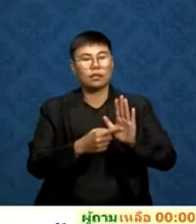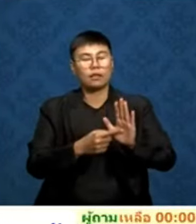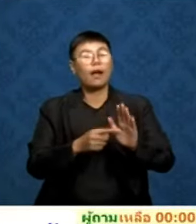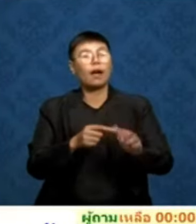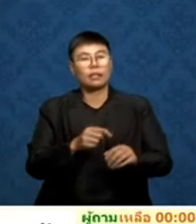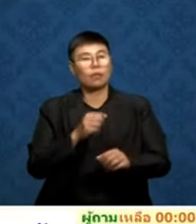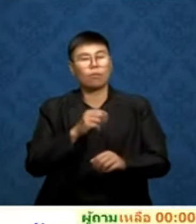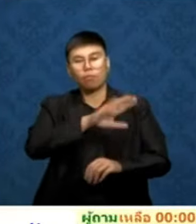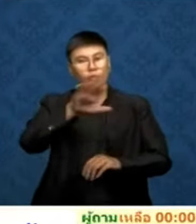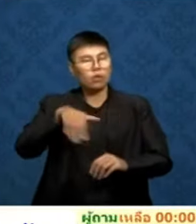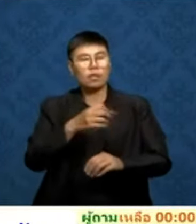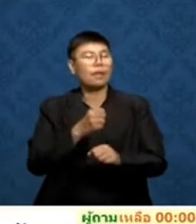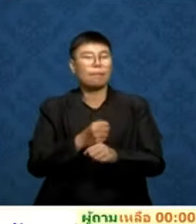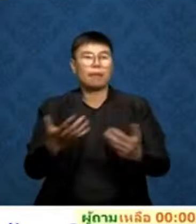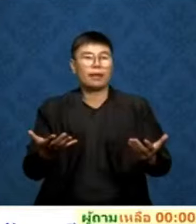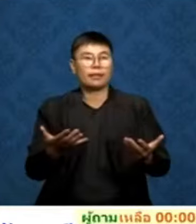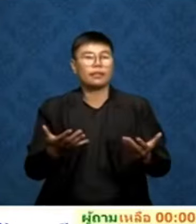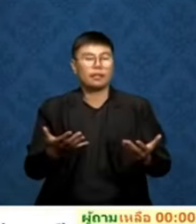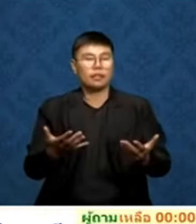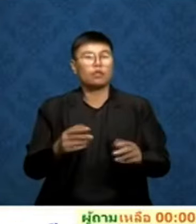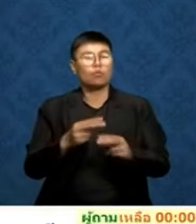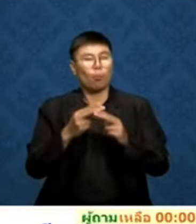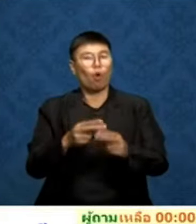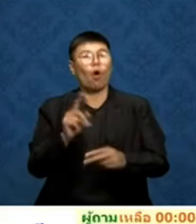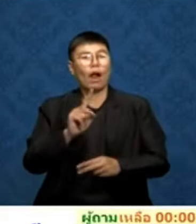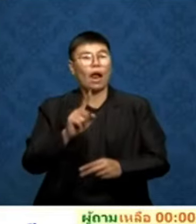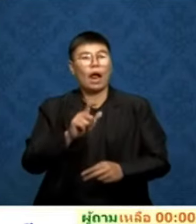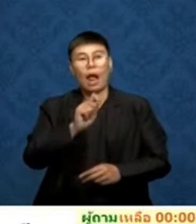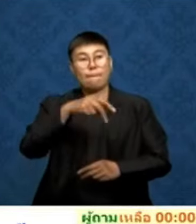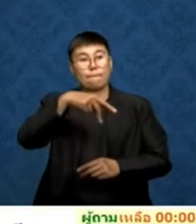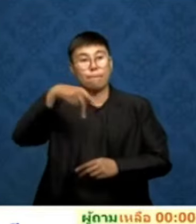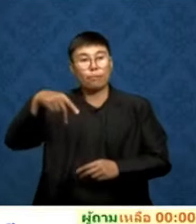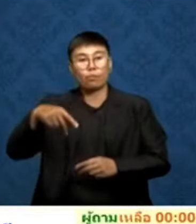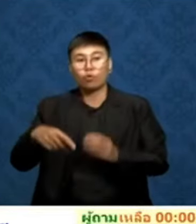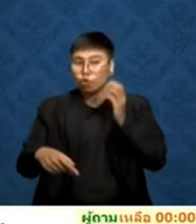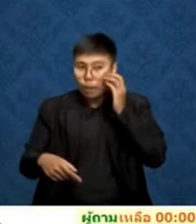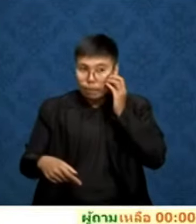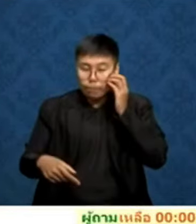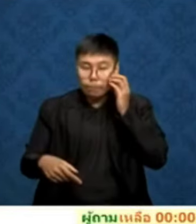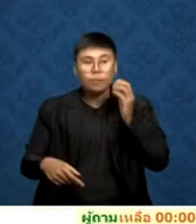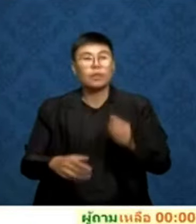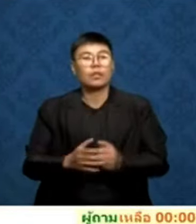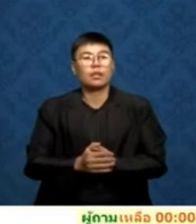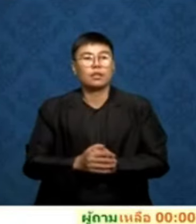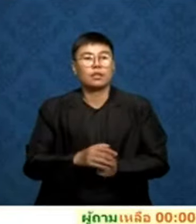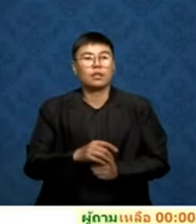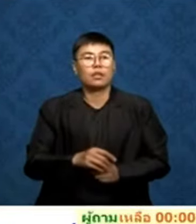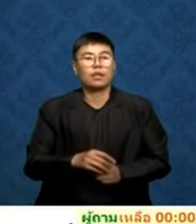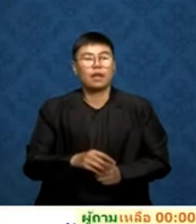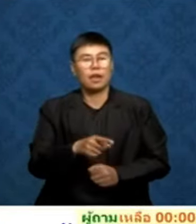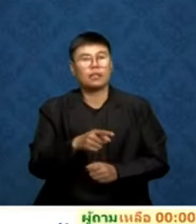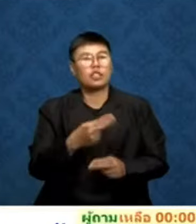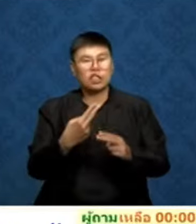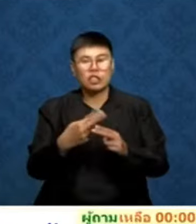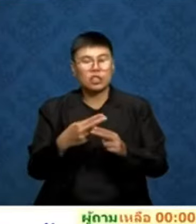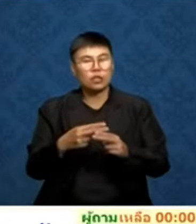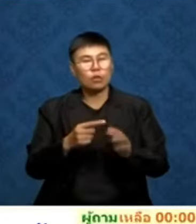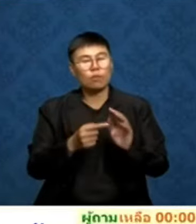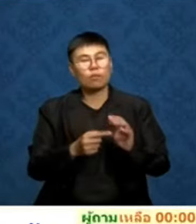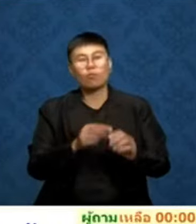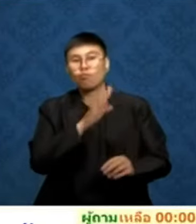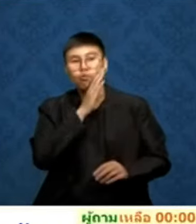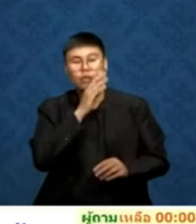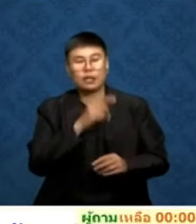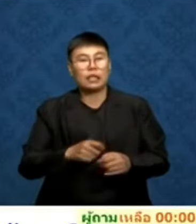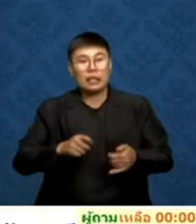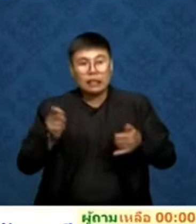ไรนะครับอย่างโดยเฉพาะอย่างยิ่งแอปที่ท่านพูดถึงว่าแอปตีหมูเนี่ยอะไรนั่นนะครับจริง